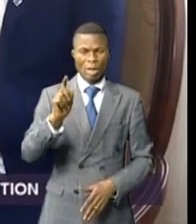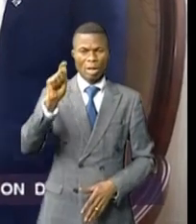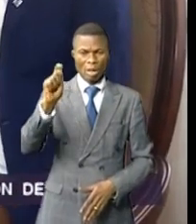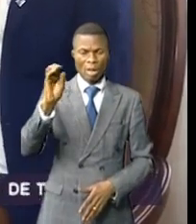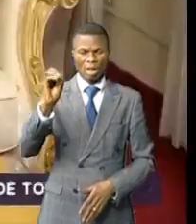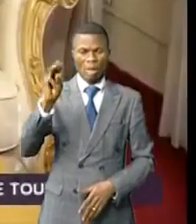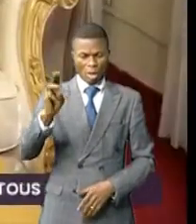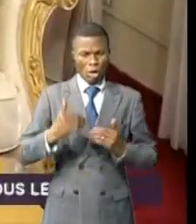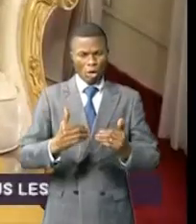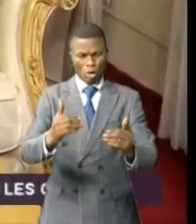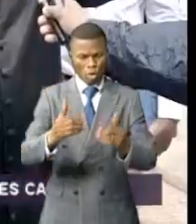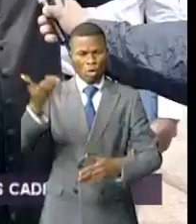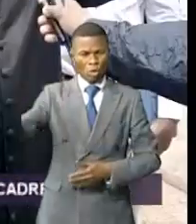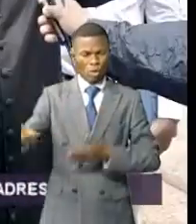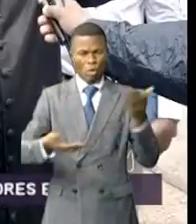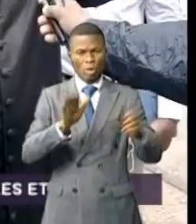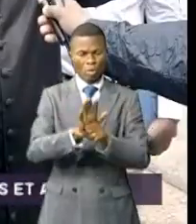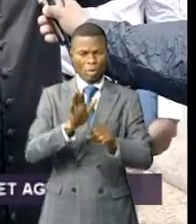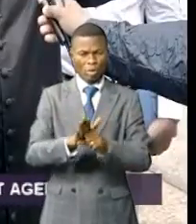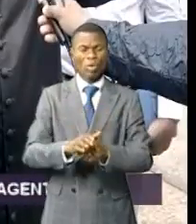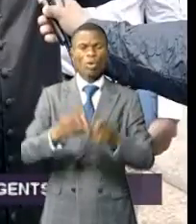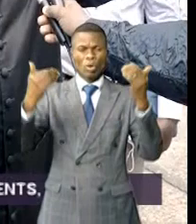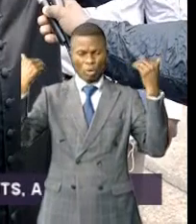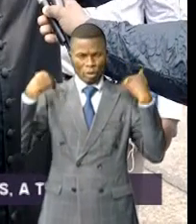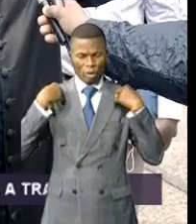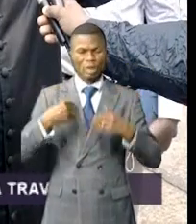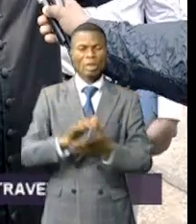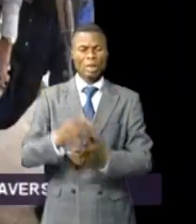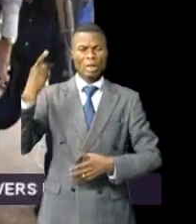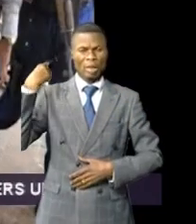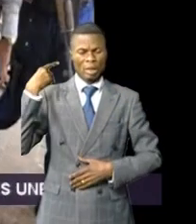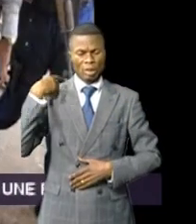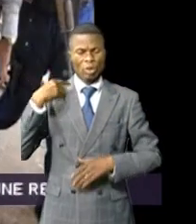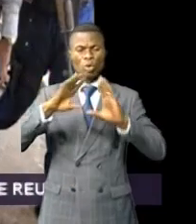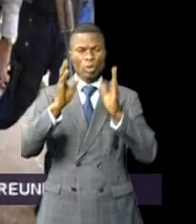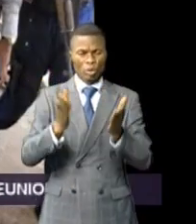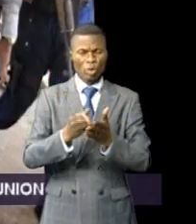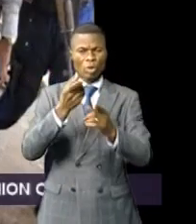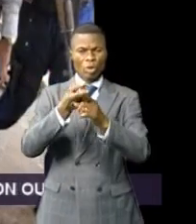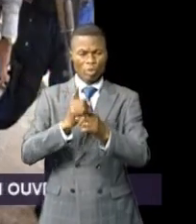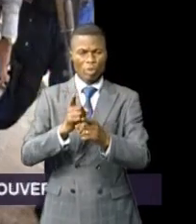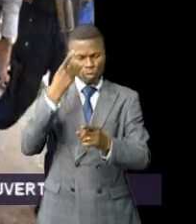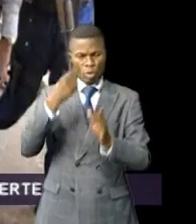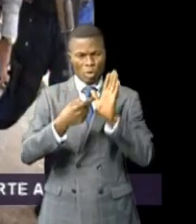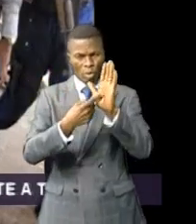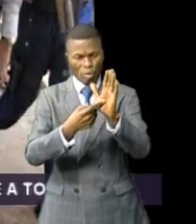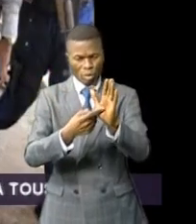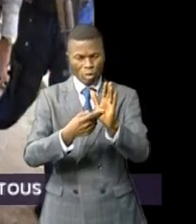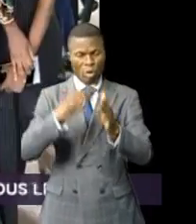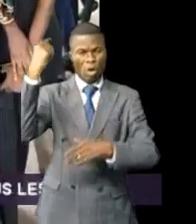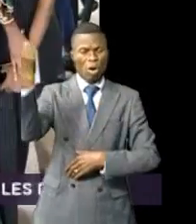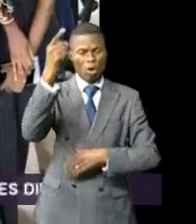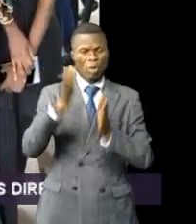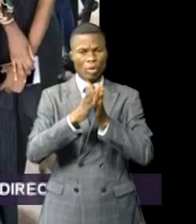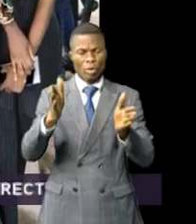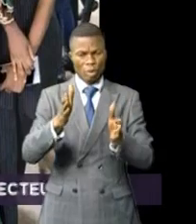ne cesse de recevoir plusieurs dignitaires et notables Congo. Tous viennent pour montrer à la face du monde